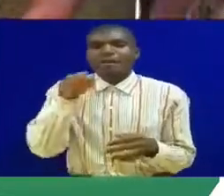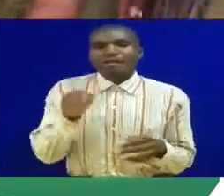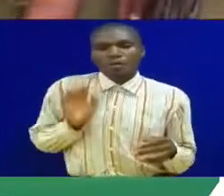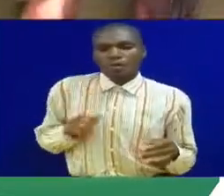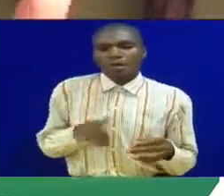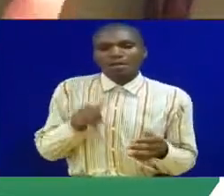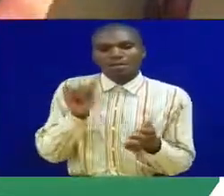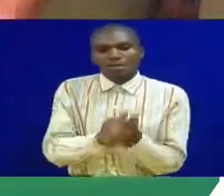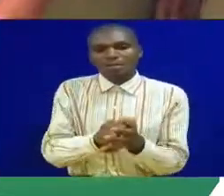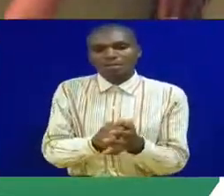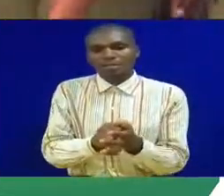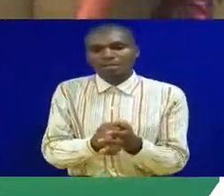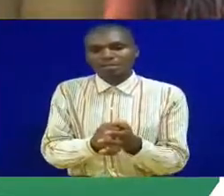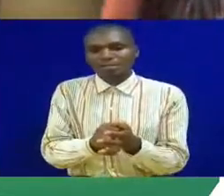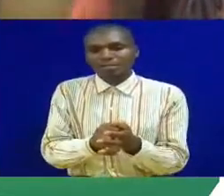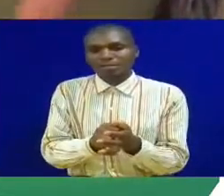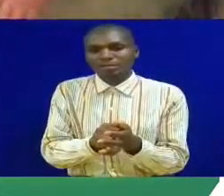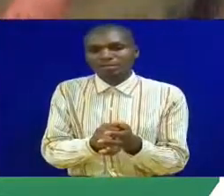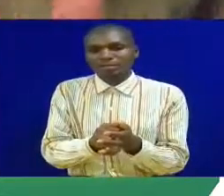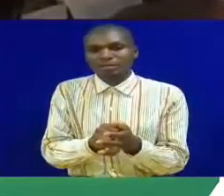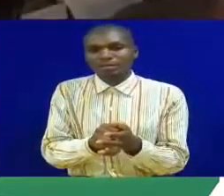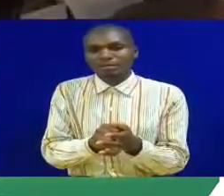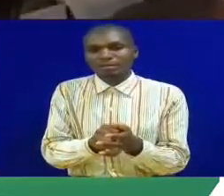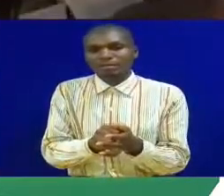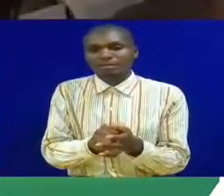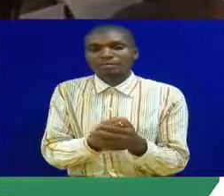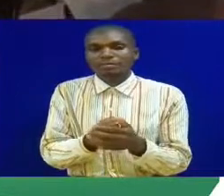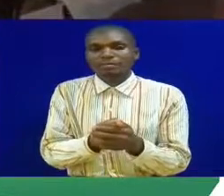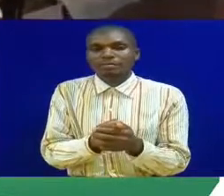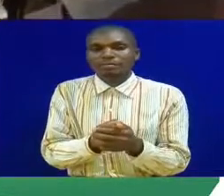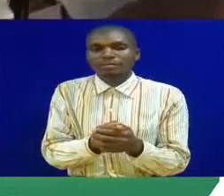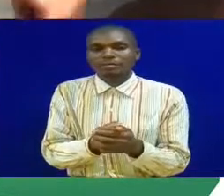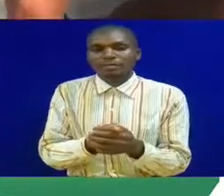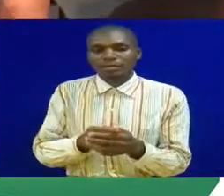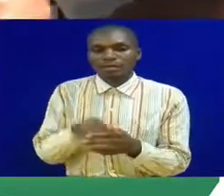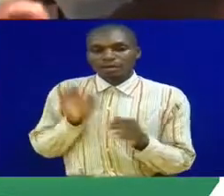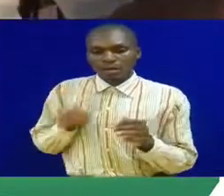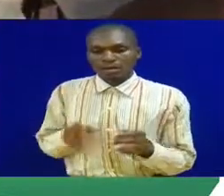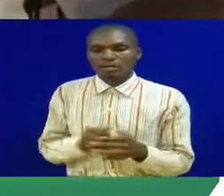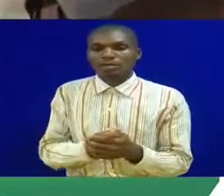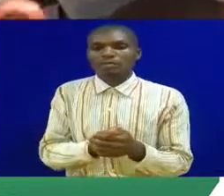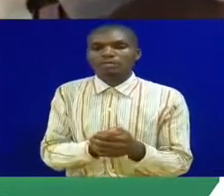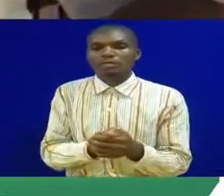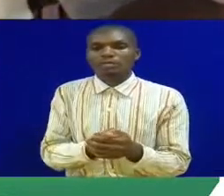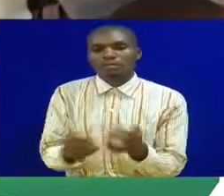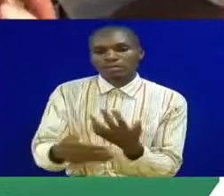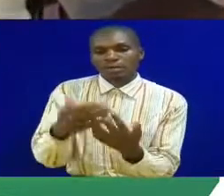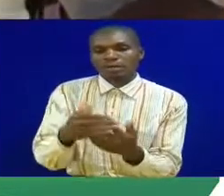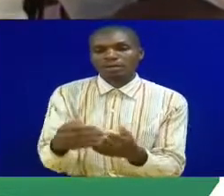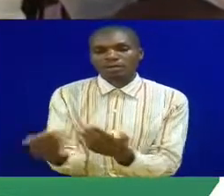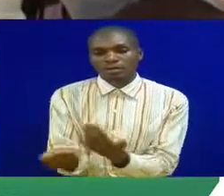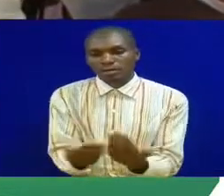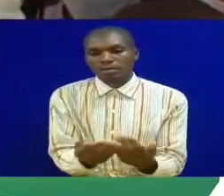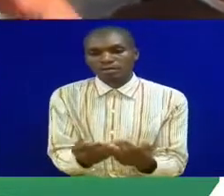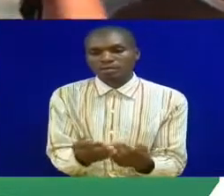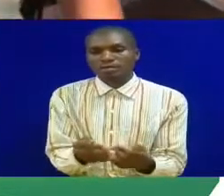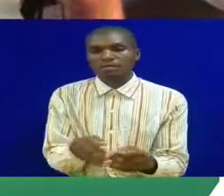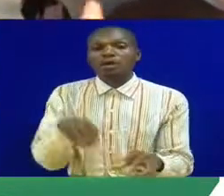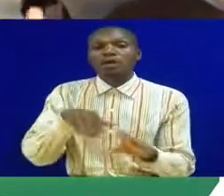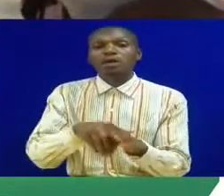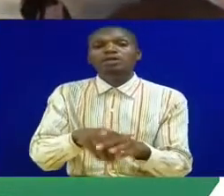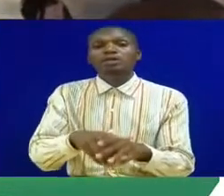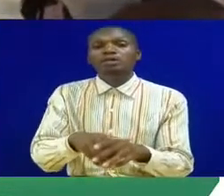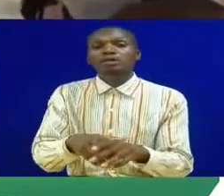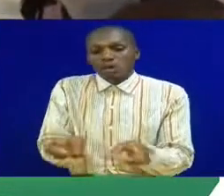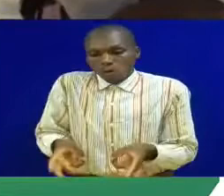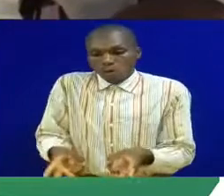biribyonsi bagokora elyo kwegendereri. Nasi wa mama wacha tulee watoto wetu katika njia ya